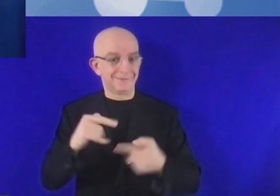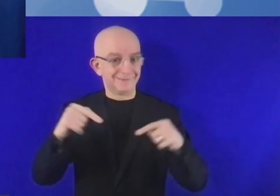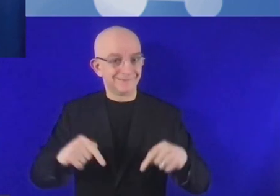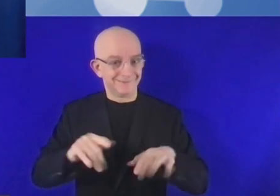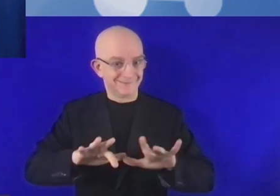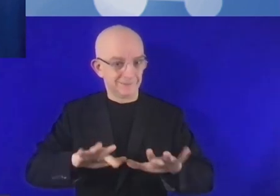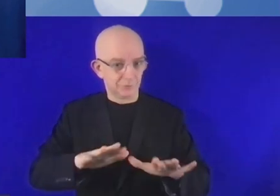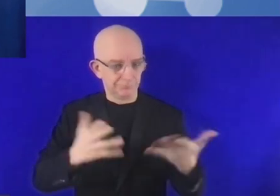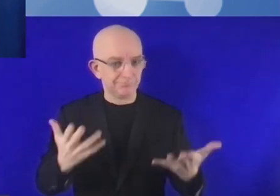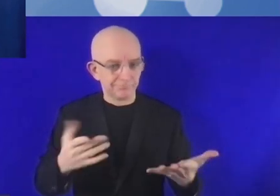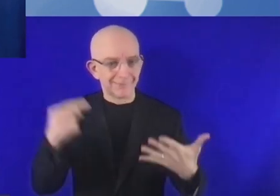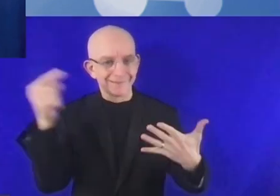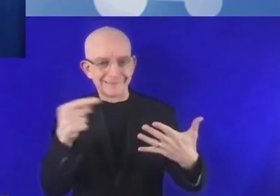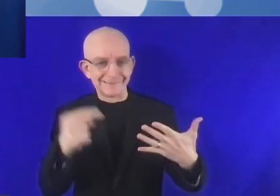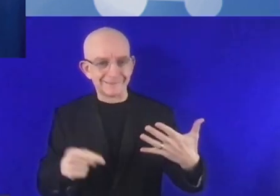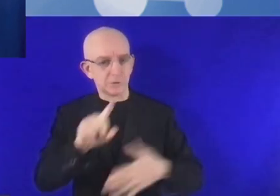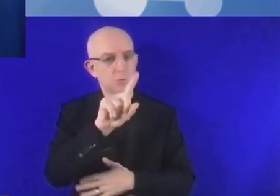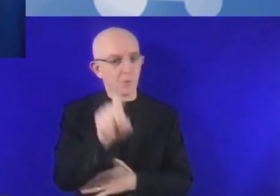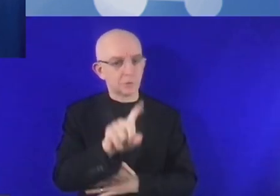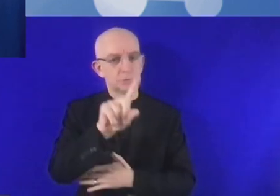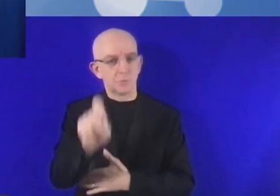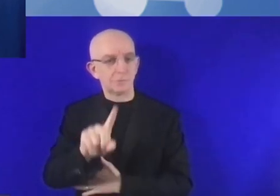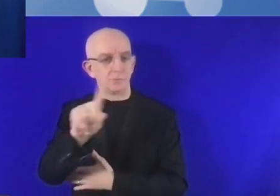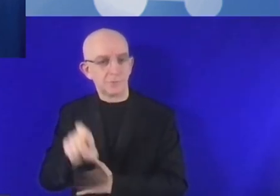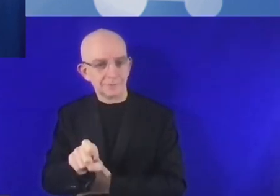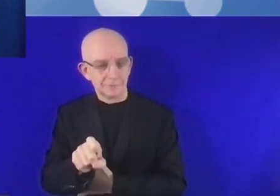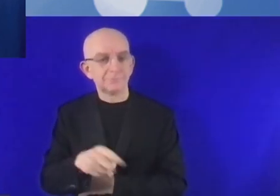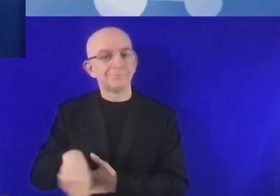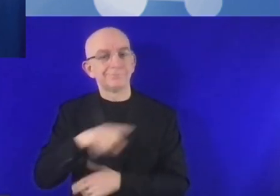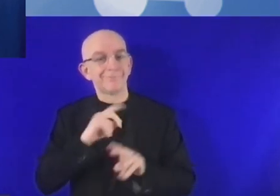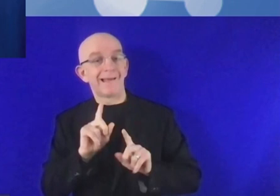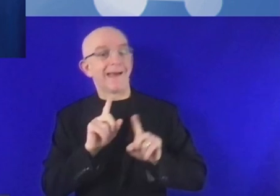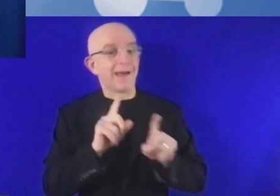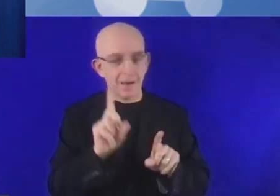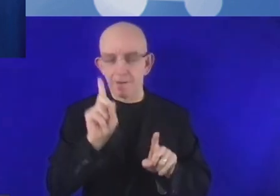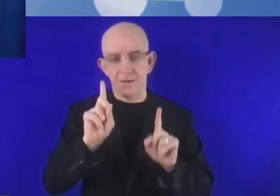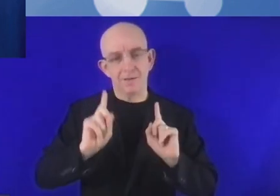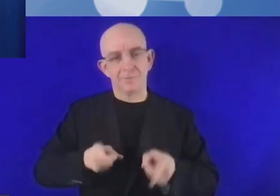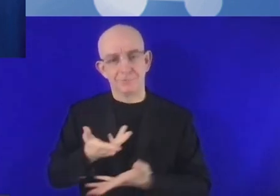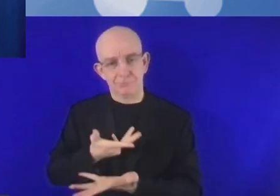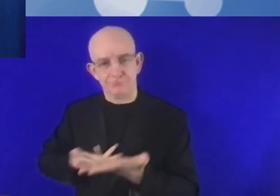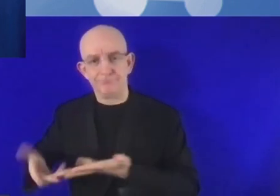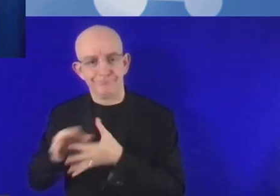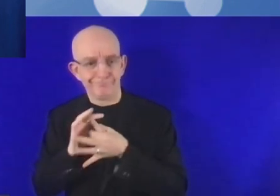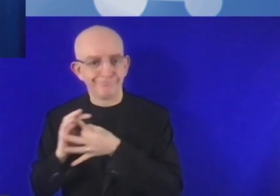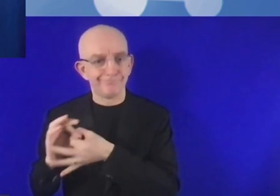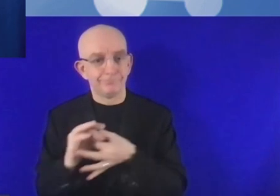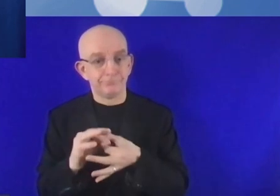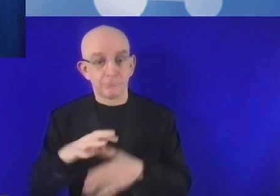Na te pytania musimy znaleźć odpowiedź wspólnie, nie na poziomie pojedynczego państwa, pojedynczego regionu czy jednej